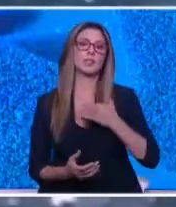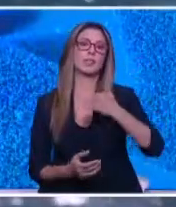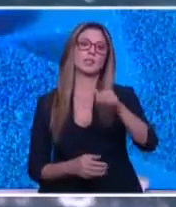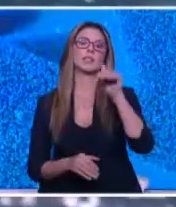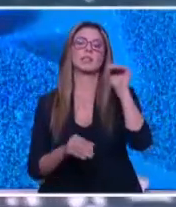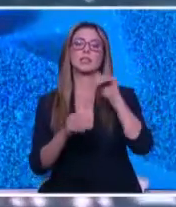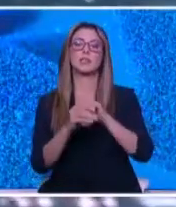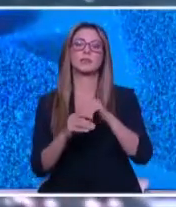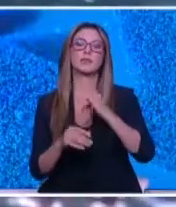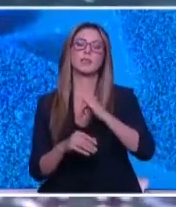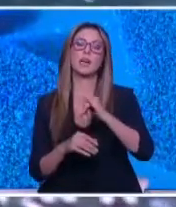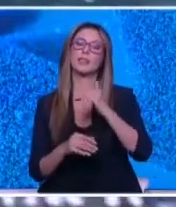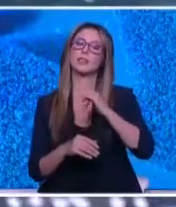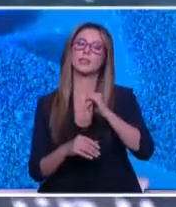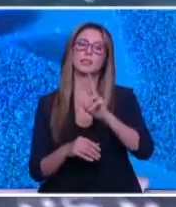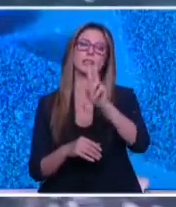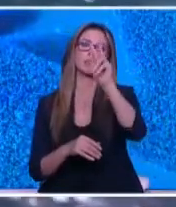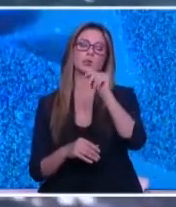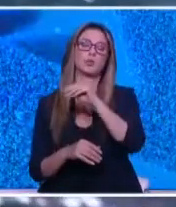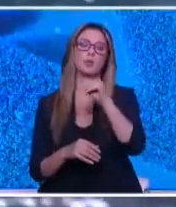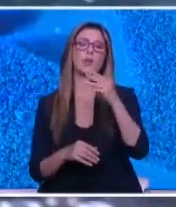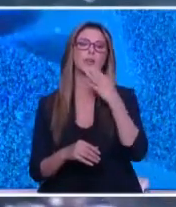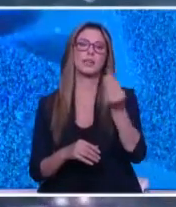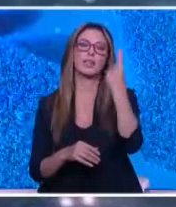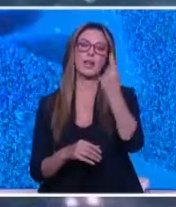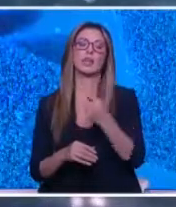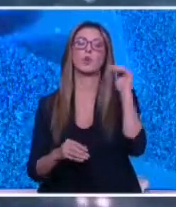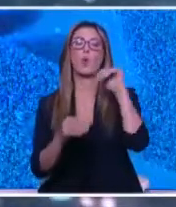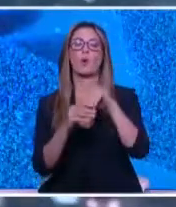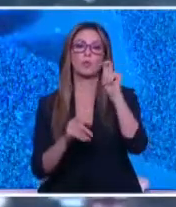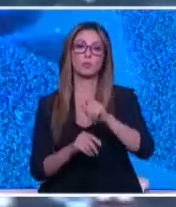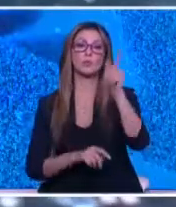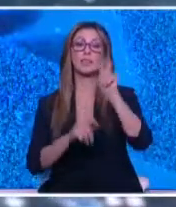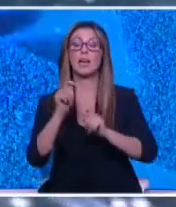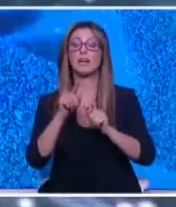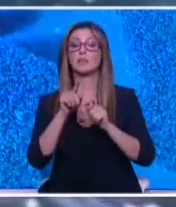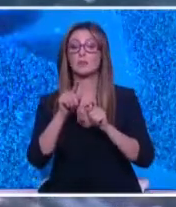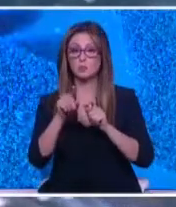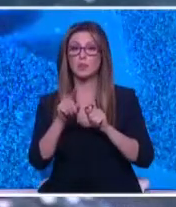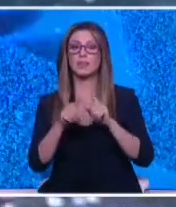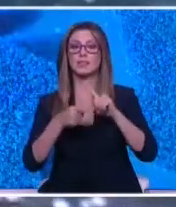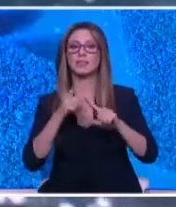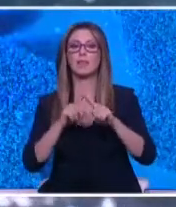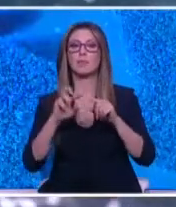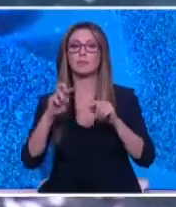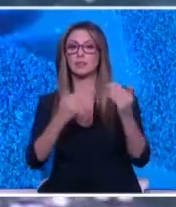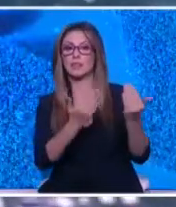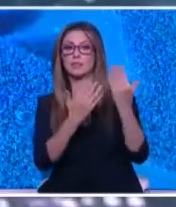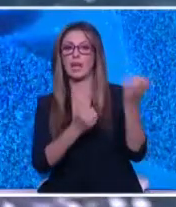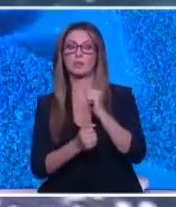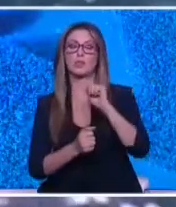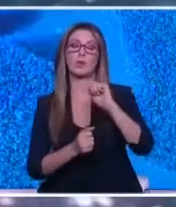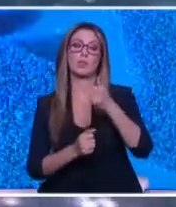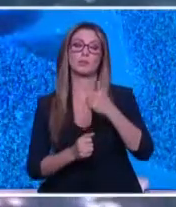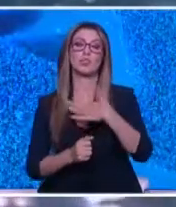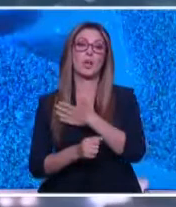Gelecek seçimde yaklaşık 7,5 milyon genç ilk kez oy kullanacak. Bu nedenle siyasi partiler için onların desteğini almak çok önemli. CHP Genel Başkanı